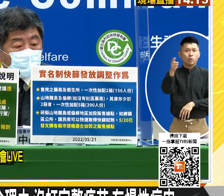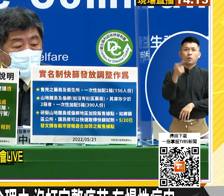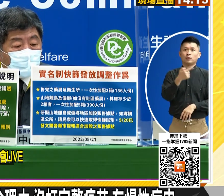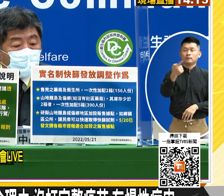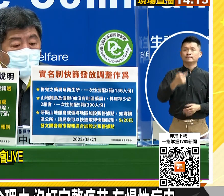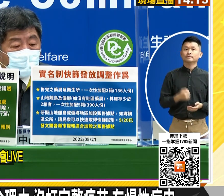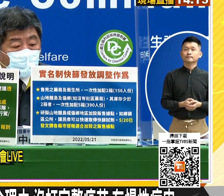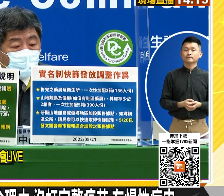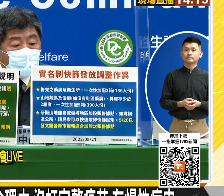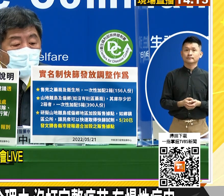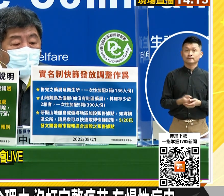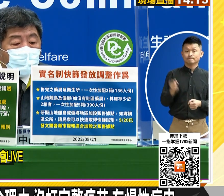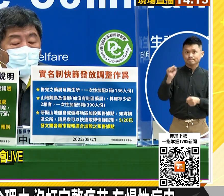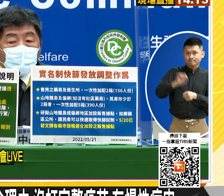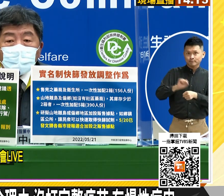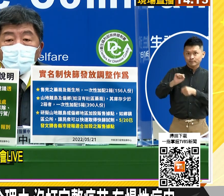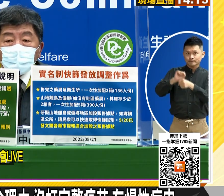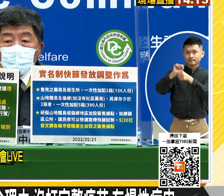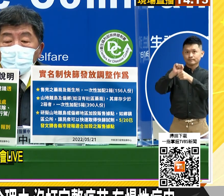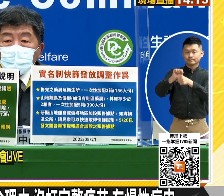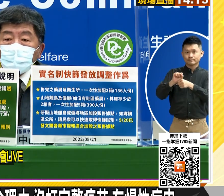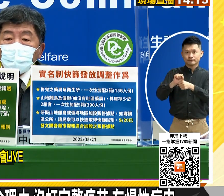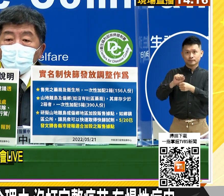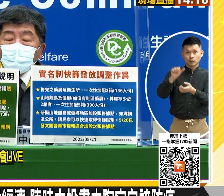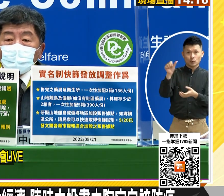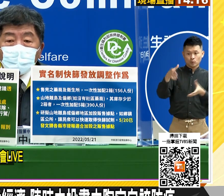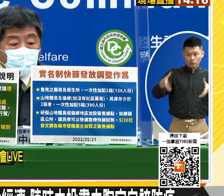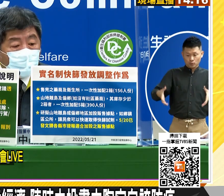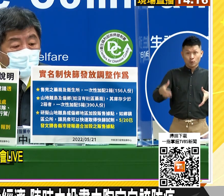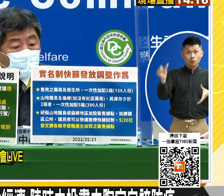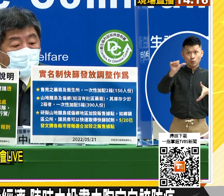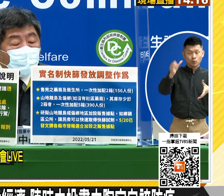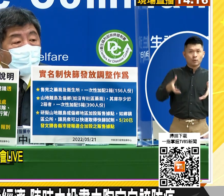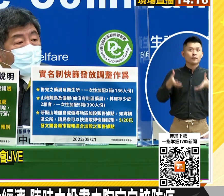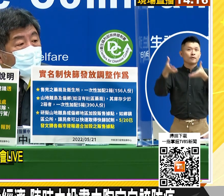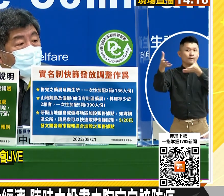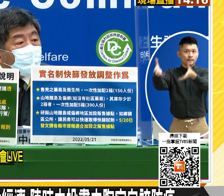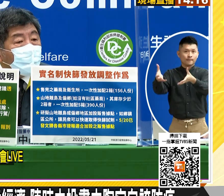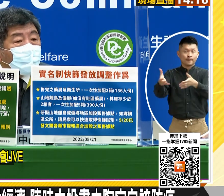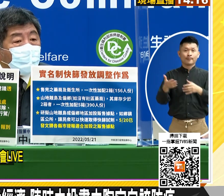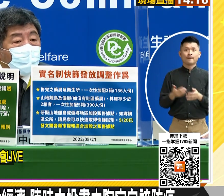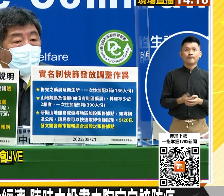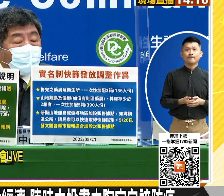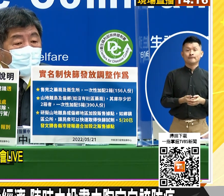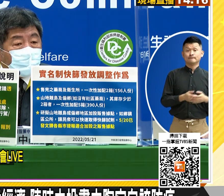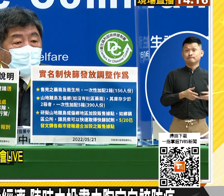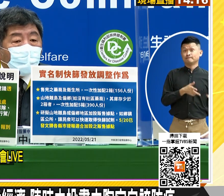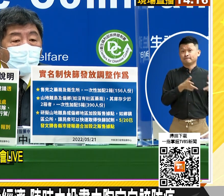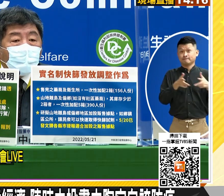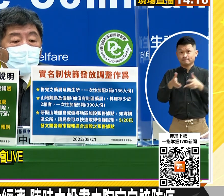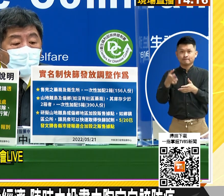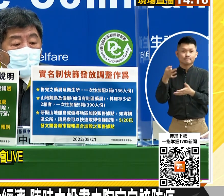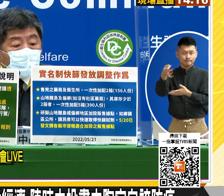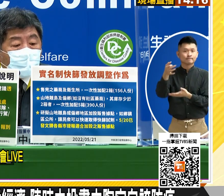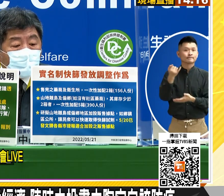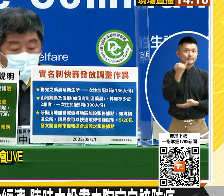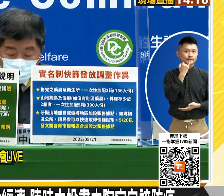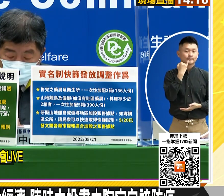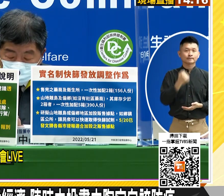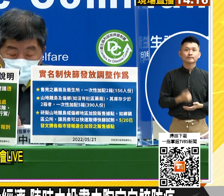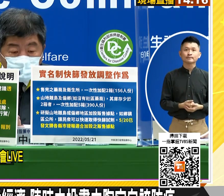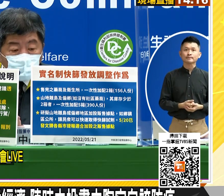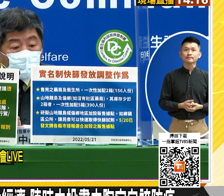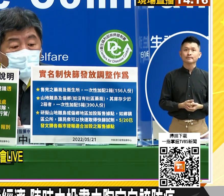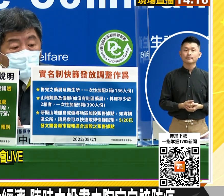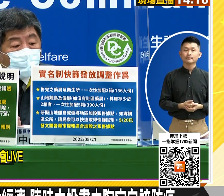染者会越来越多，死亡的人数会越来越多，重点就是医疗的能量绝对会出问题。